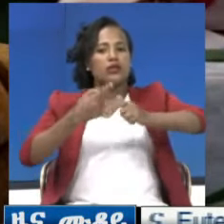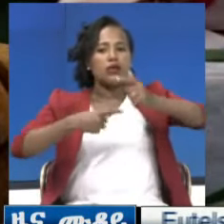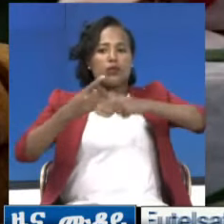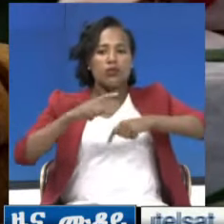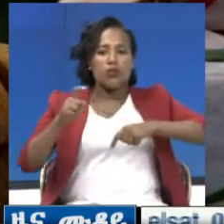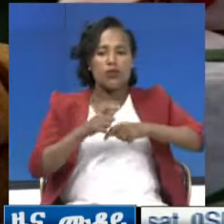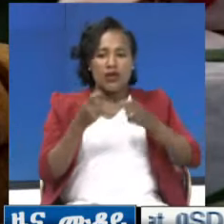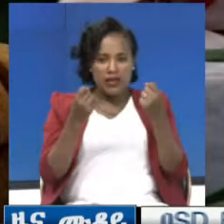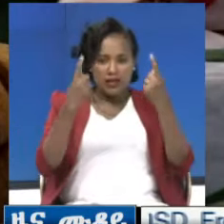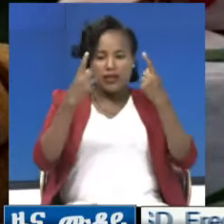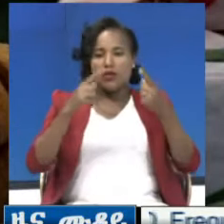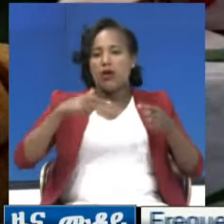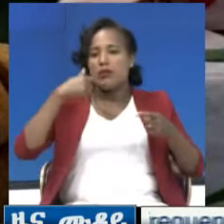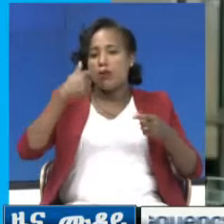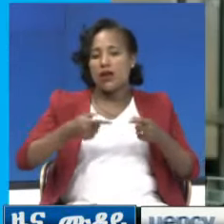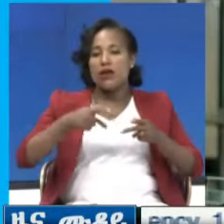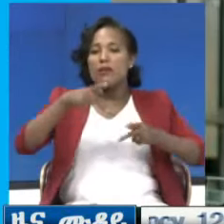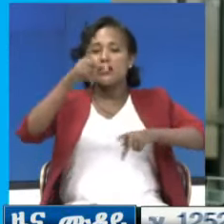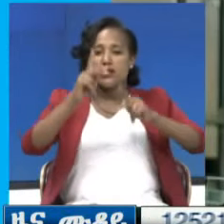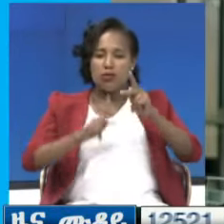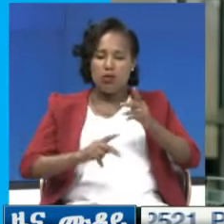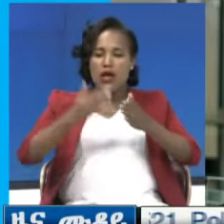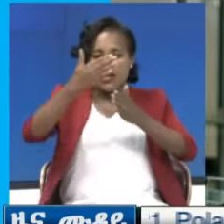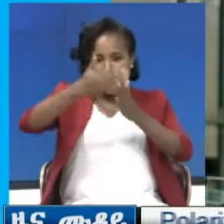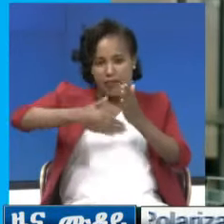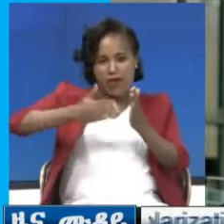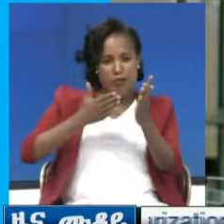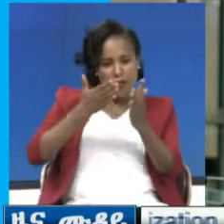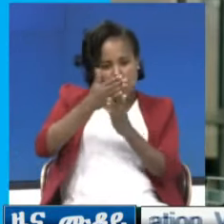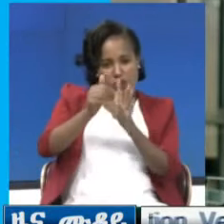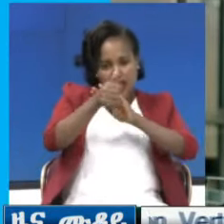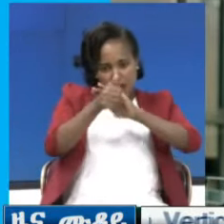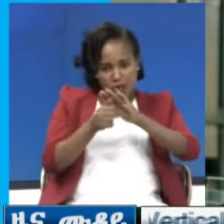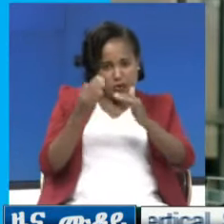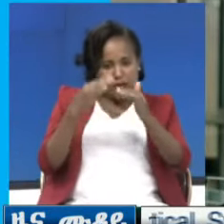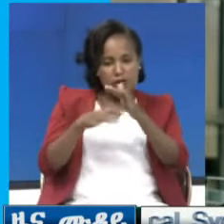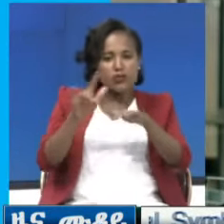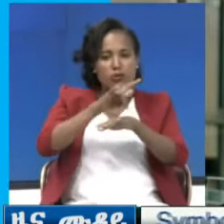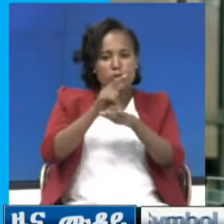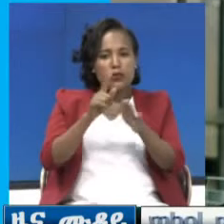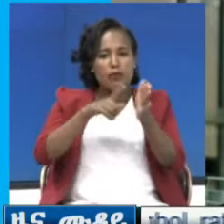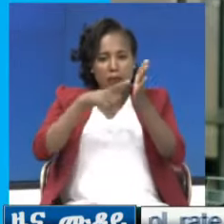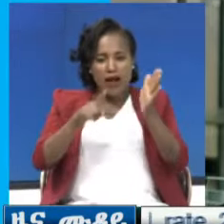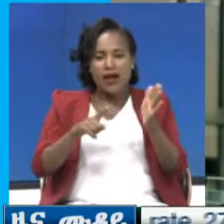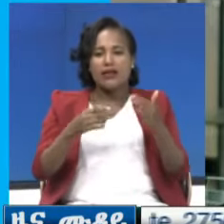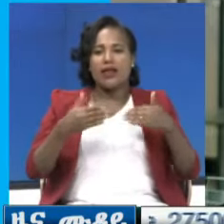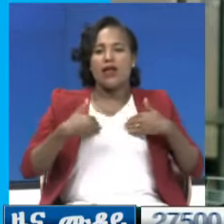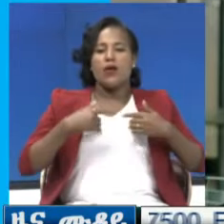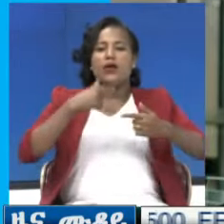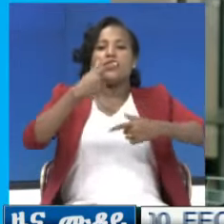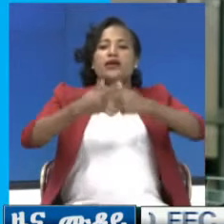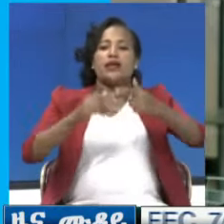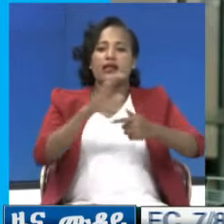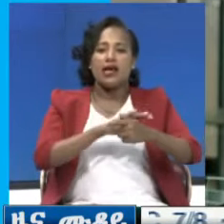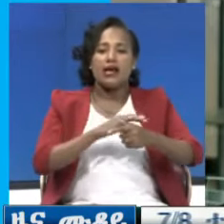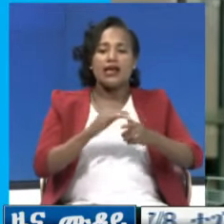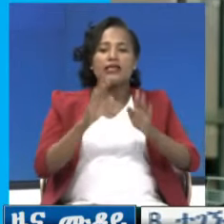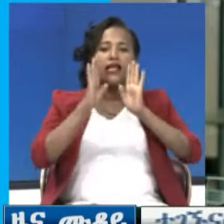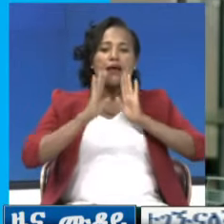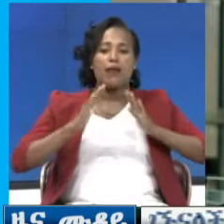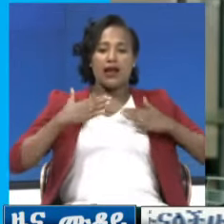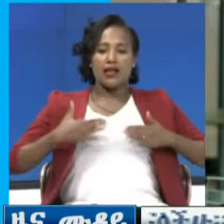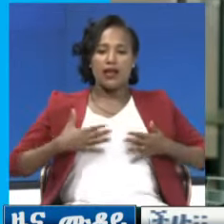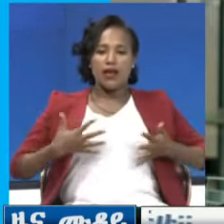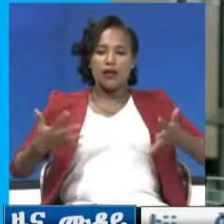መሆኑን ተገንዝቧል ብሏል። ህብረተሰቡ በድንበር በኩል ተደብቆ የሚገቡ ዜጎችን በማጋለጥ ያለው ሂደትና ከጸጥታ አካላት ጋር